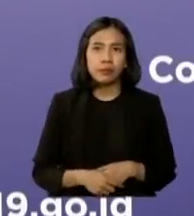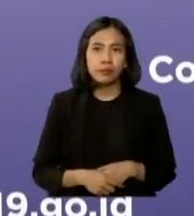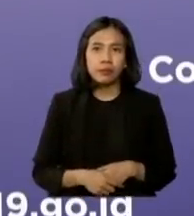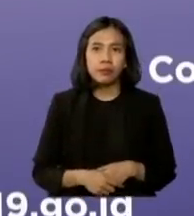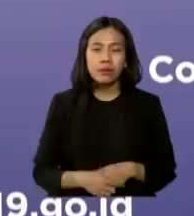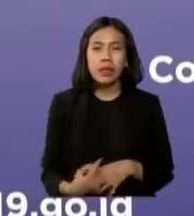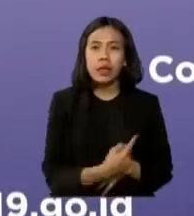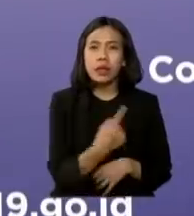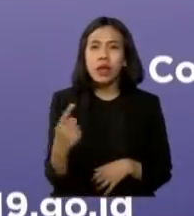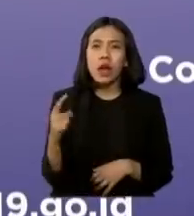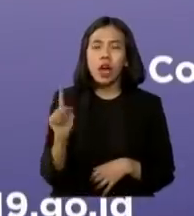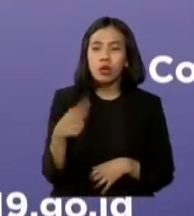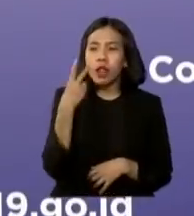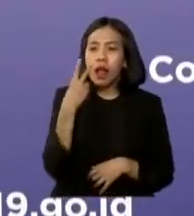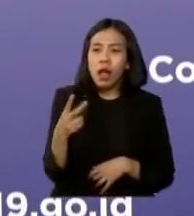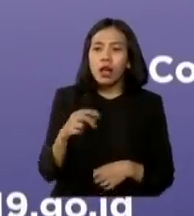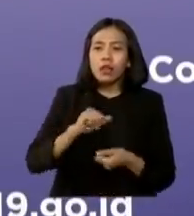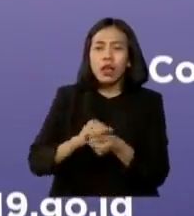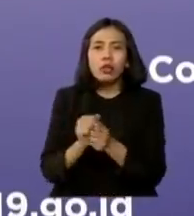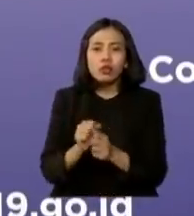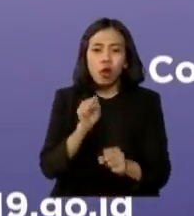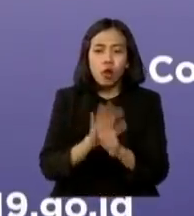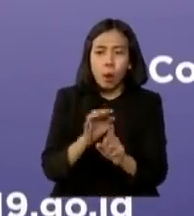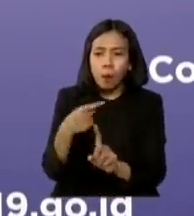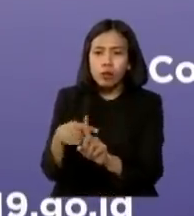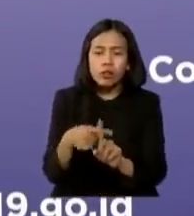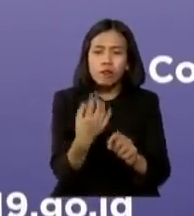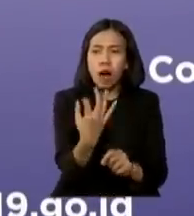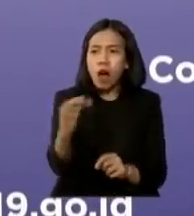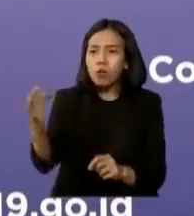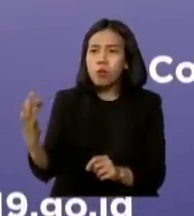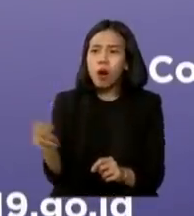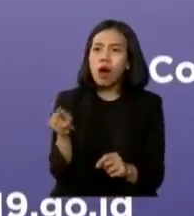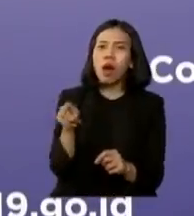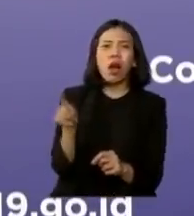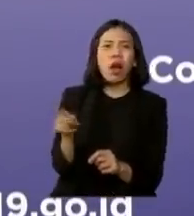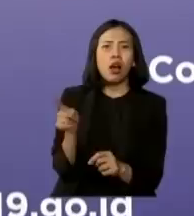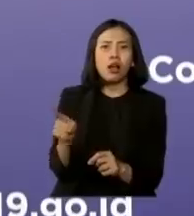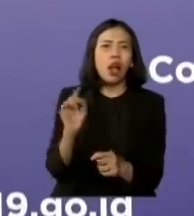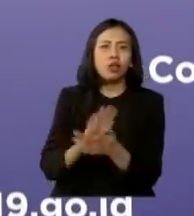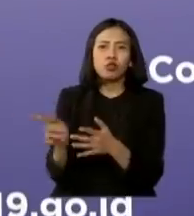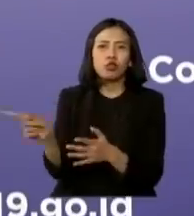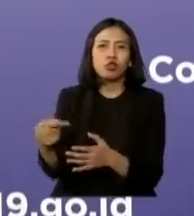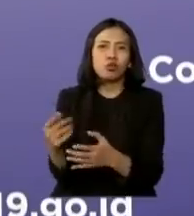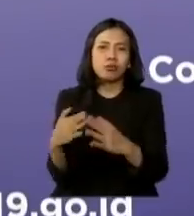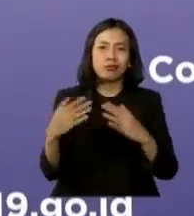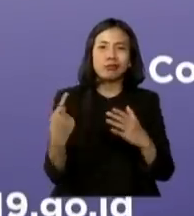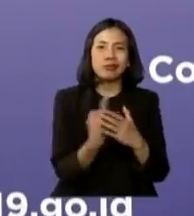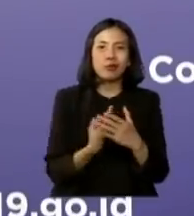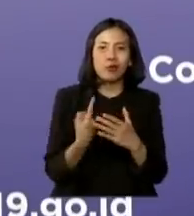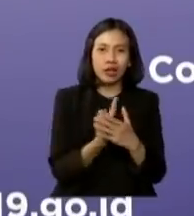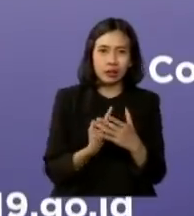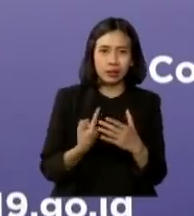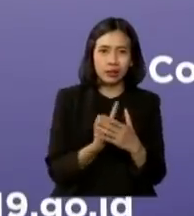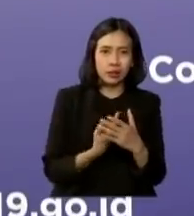kita harus menemukan kasus konfirmasi positif dan kemudian melakukan isolasi Hai